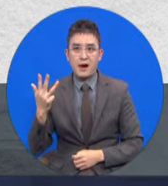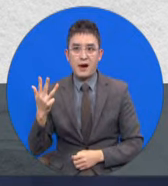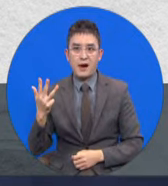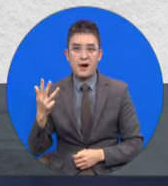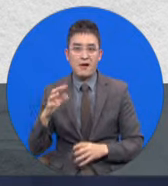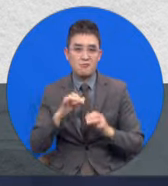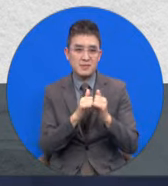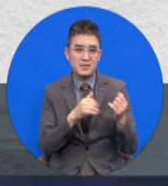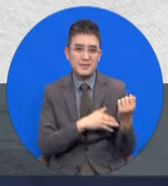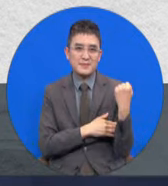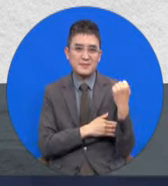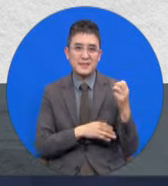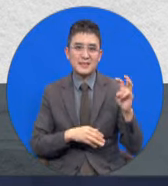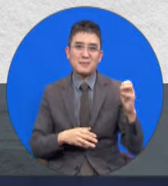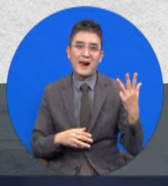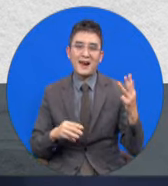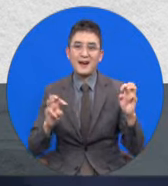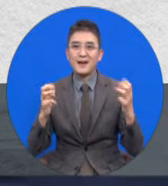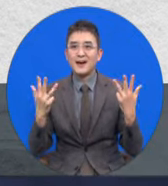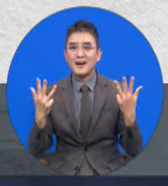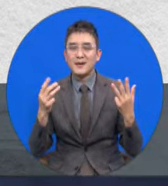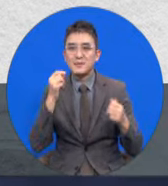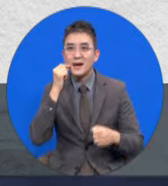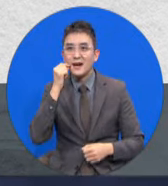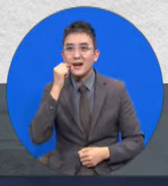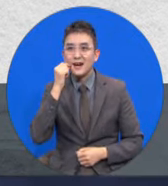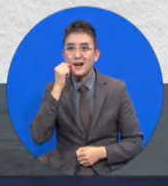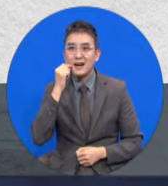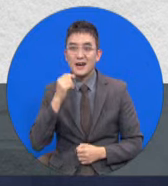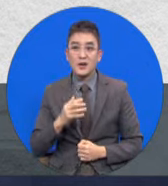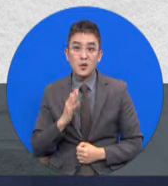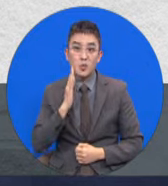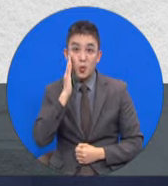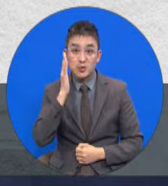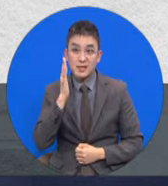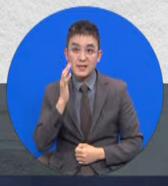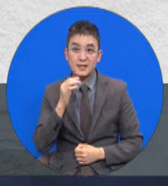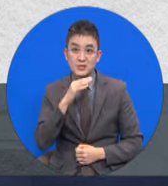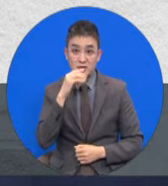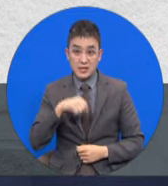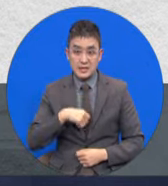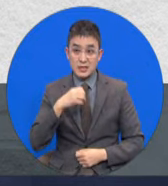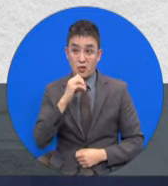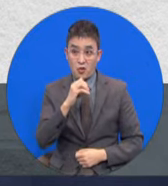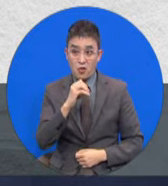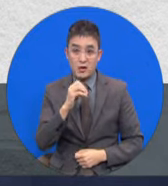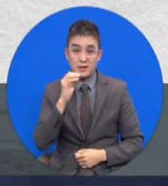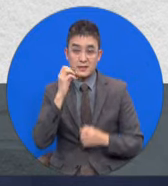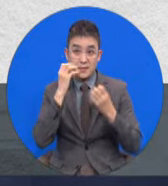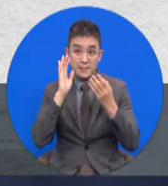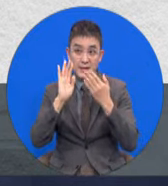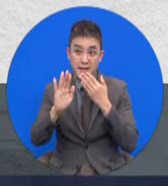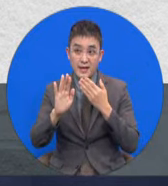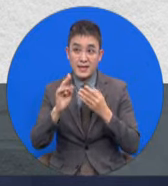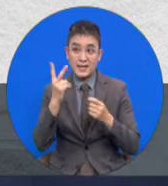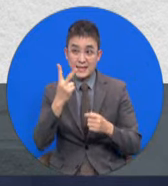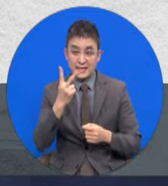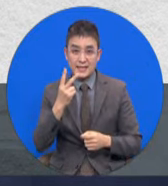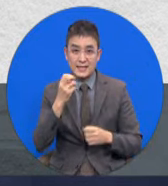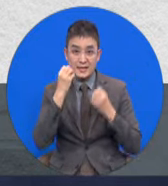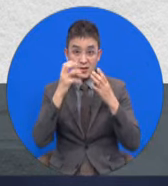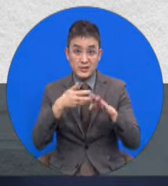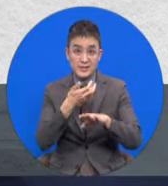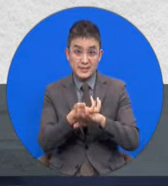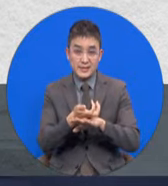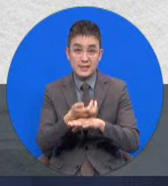딱 붙었어요. 녹색정의당 0, 새로운미래 2, 개혁신당 2, 조기현 부위원장님. 사실 인천 경기는 민주당이